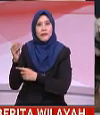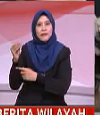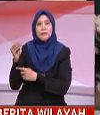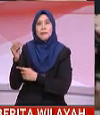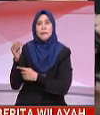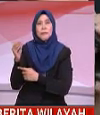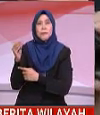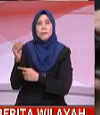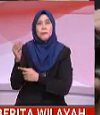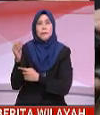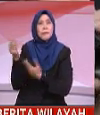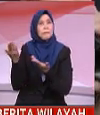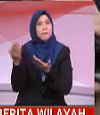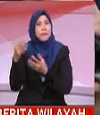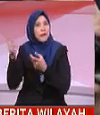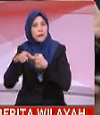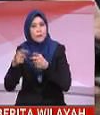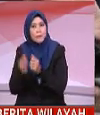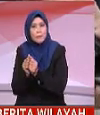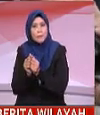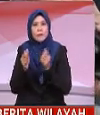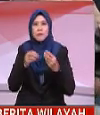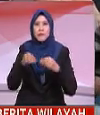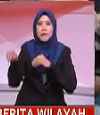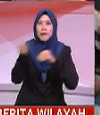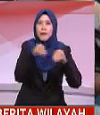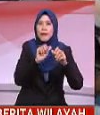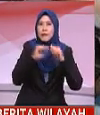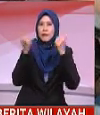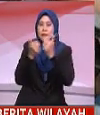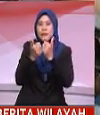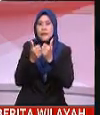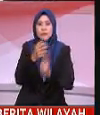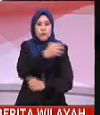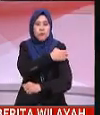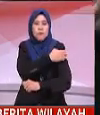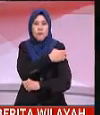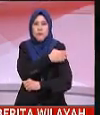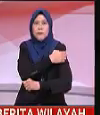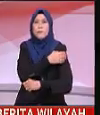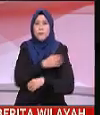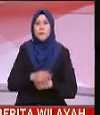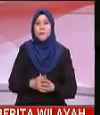menyalurkan maklumat tentang pergerakan-pergerakan agensi-agensi penguatkuasa.